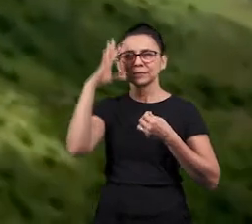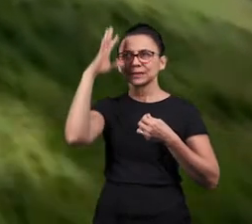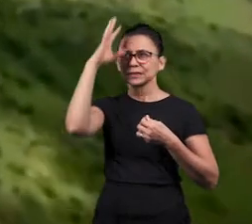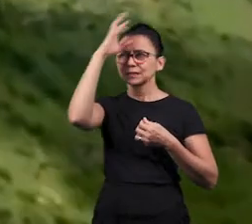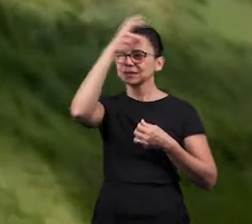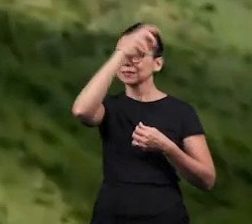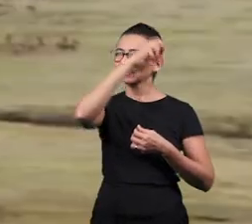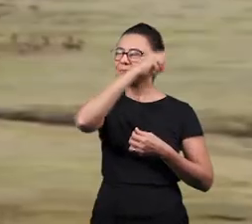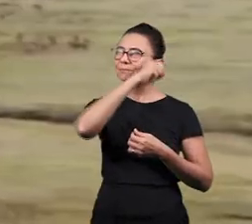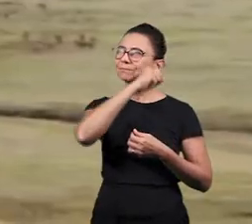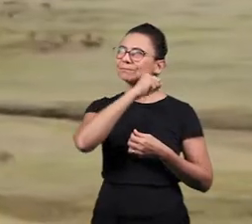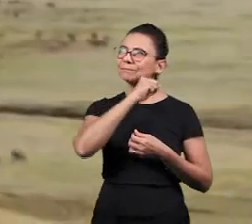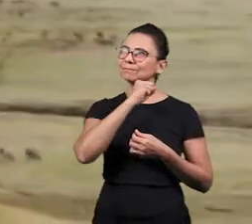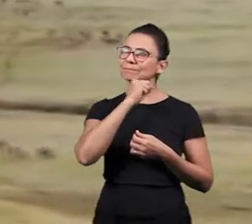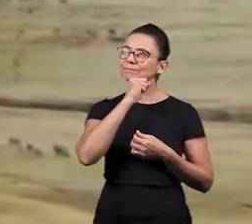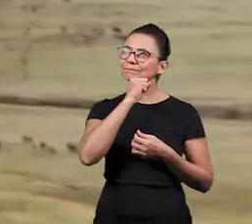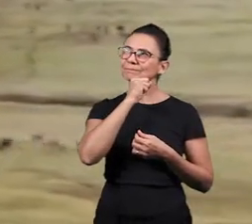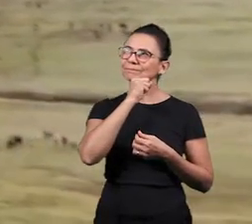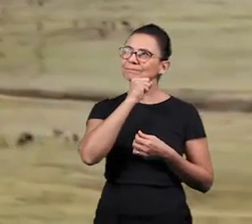Как